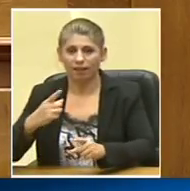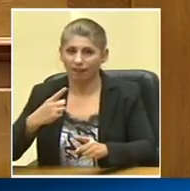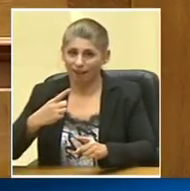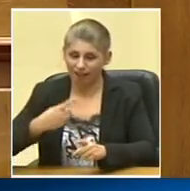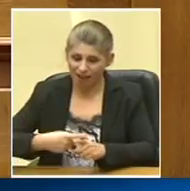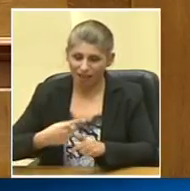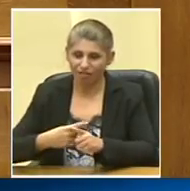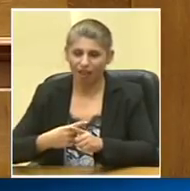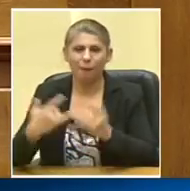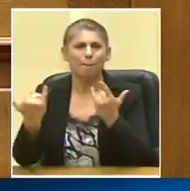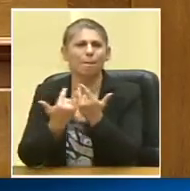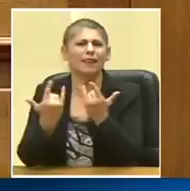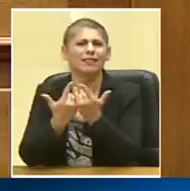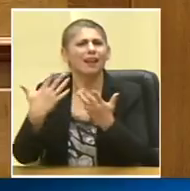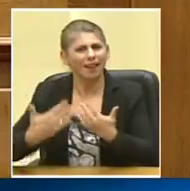έχουν πολιτικές δυναστείες.